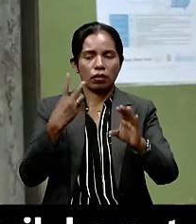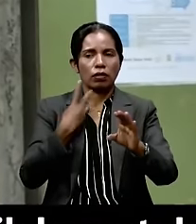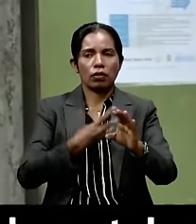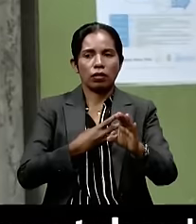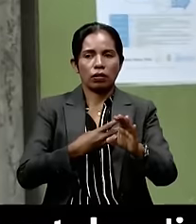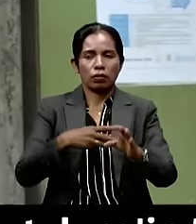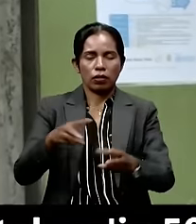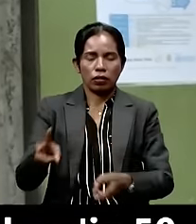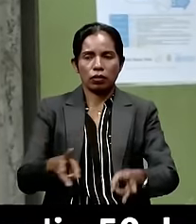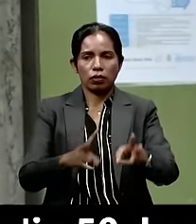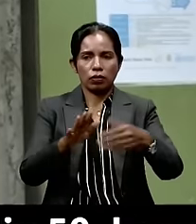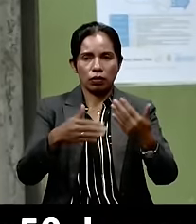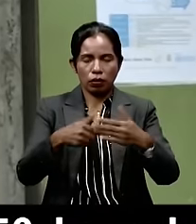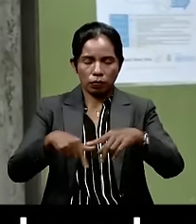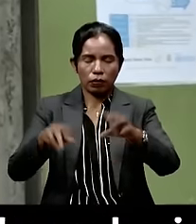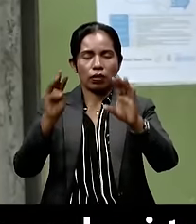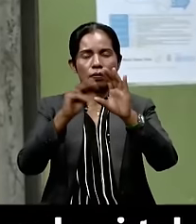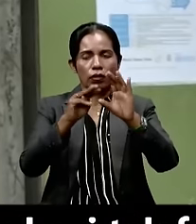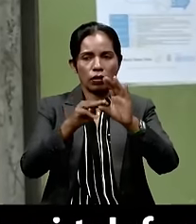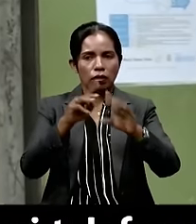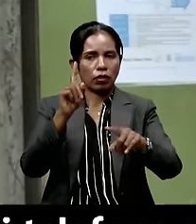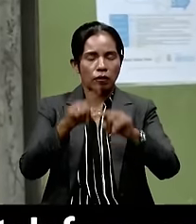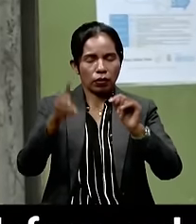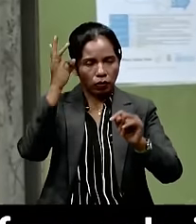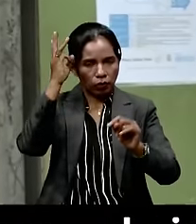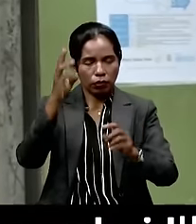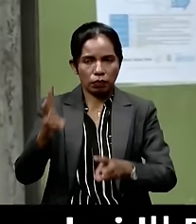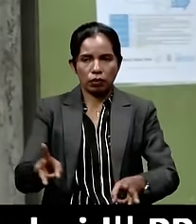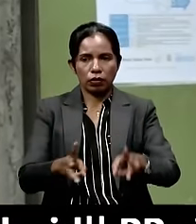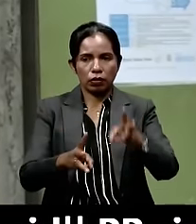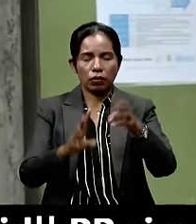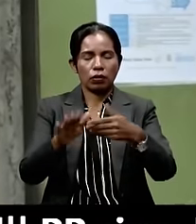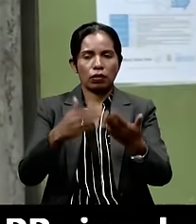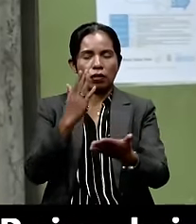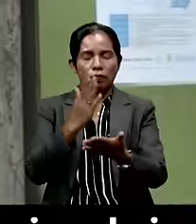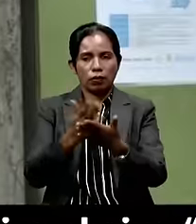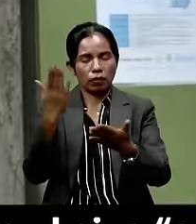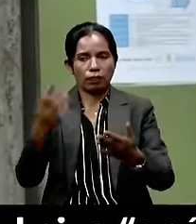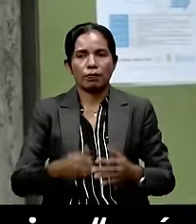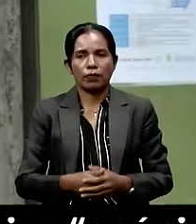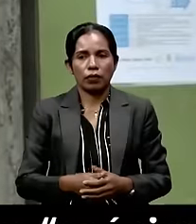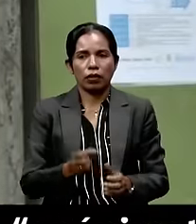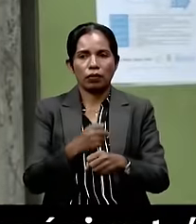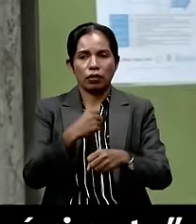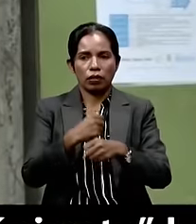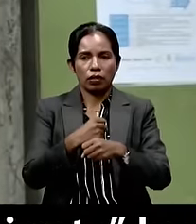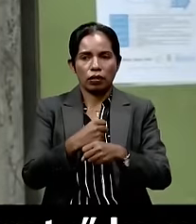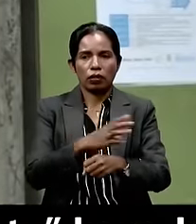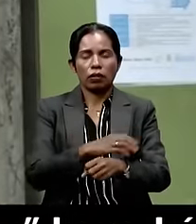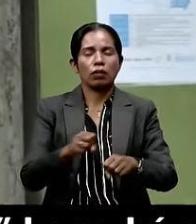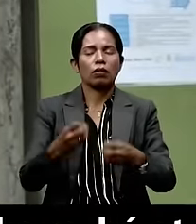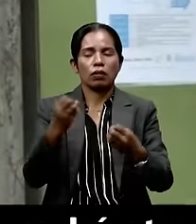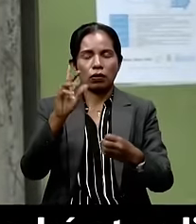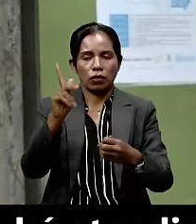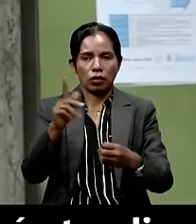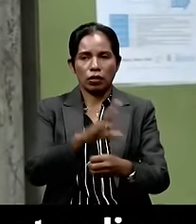sira estrada ibu ne bahuti amerikadu par lalika perkupa ba be estrada label impede hene ba ne par di atu halu jardin loke jardin husik pa amin